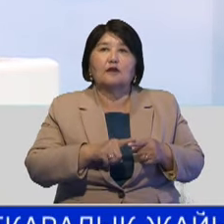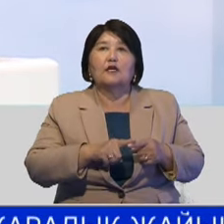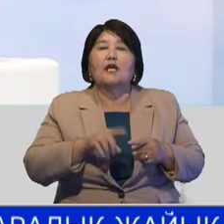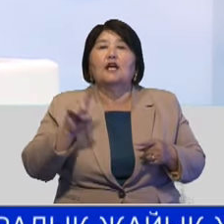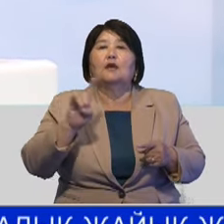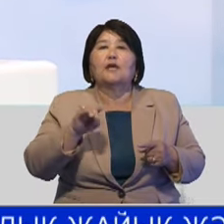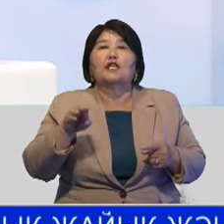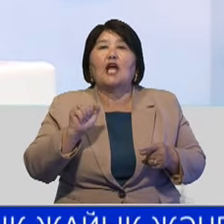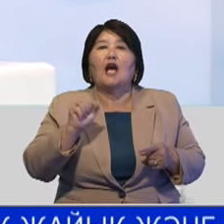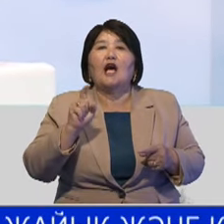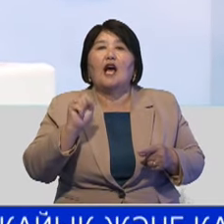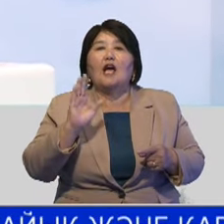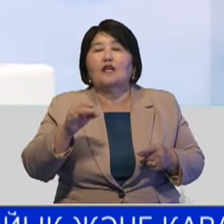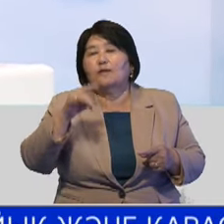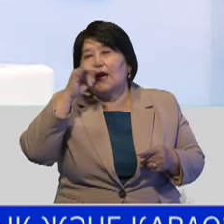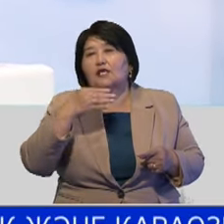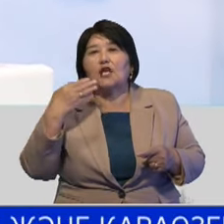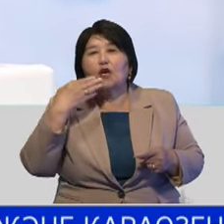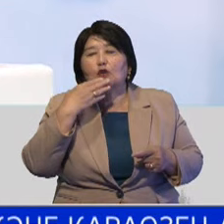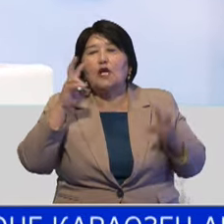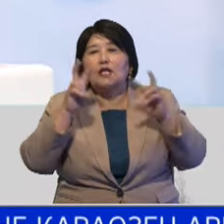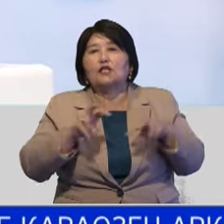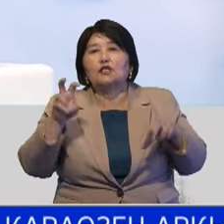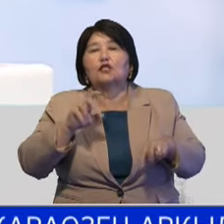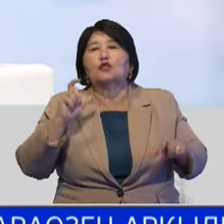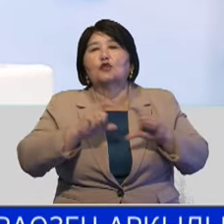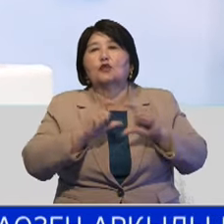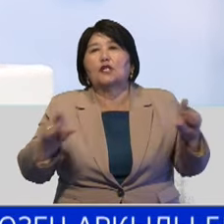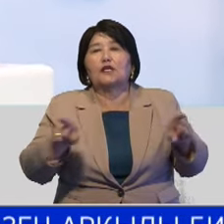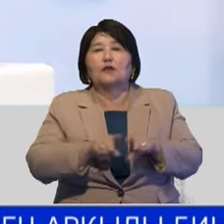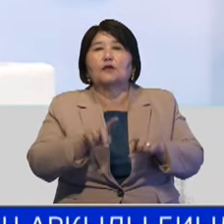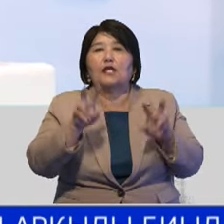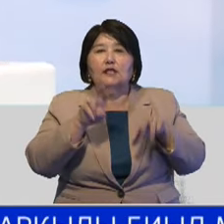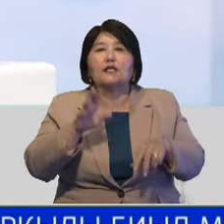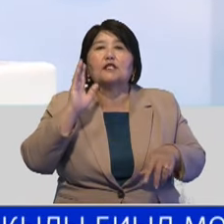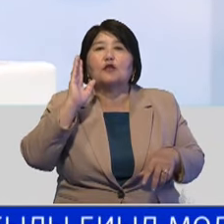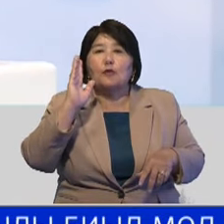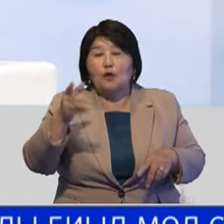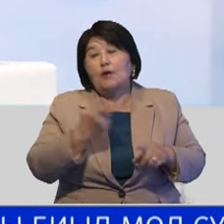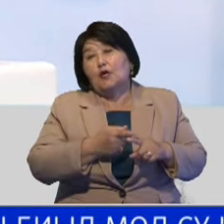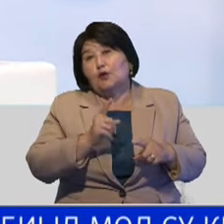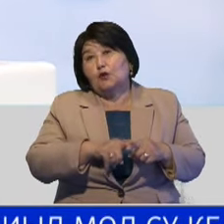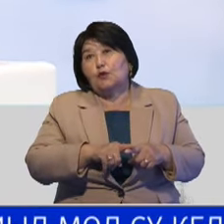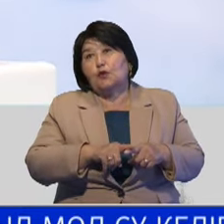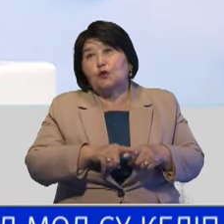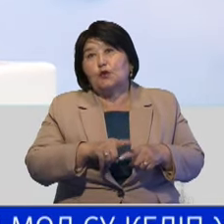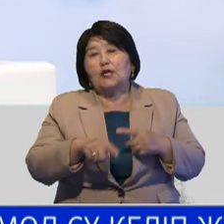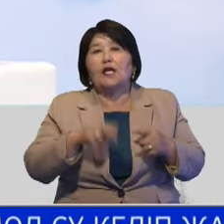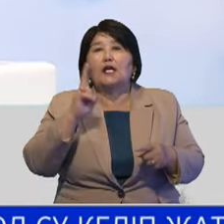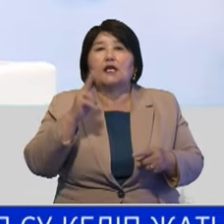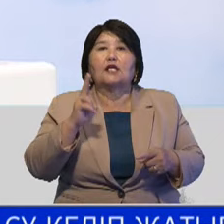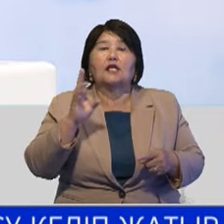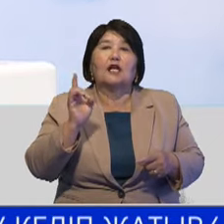Ыбырай Жақаев атындағы Қазақ күріш ғылыми зерттеу институтының базасында сынақтар өткізетін боламыз. Сондай ақ Ресей Краснодар